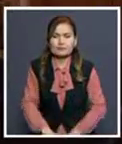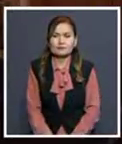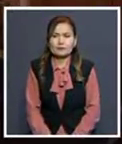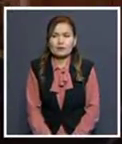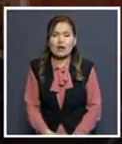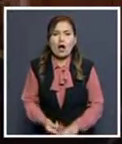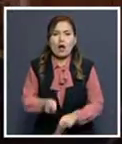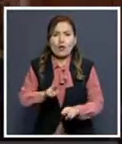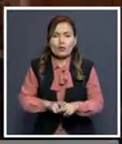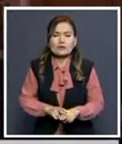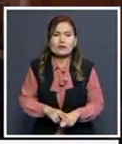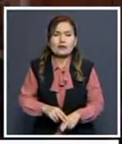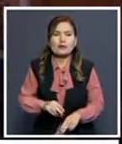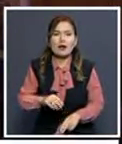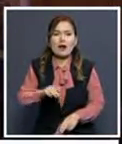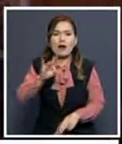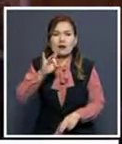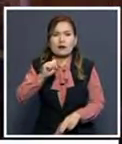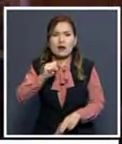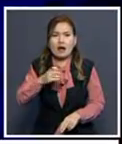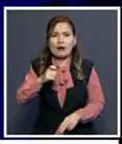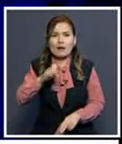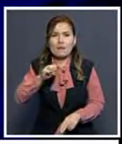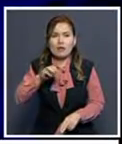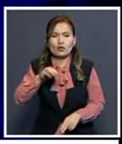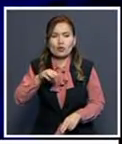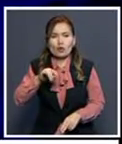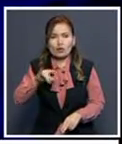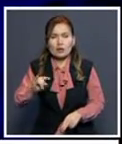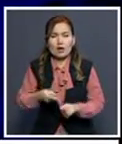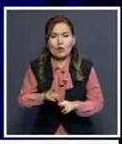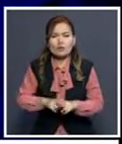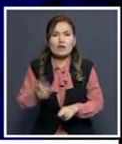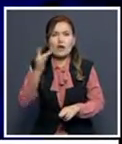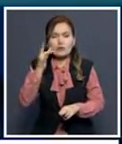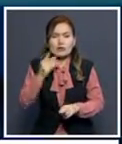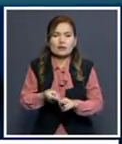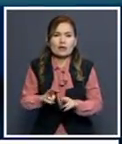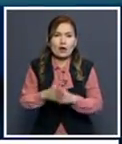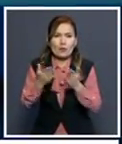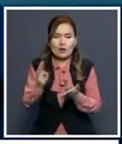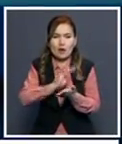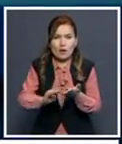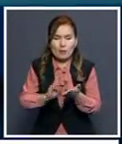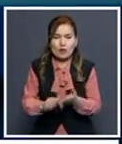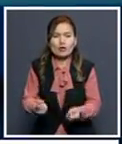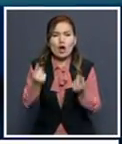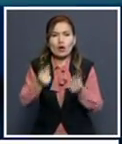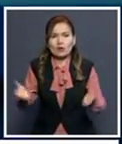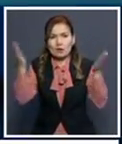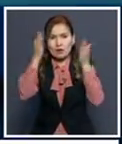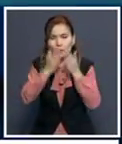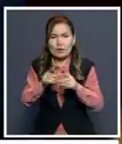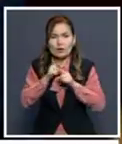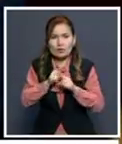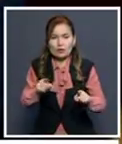Өралтайдан түлеген ақын Сұраған Рахметұлын білмейтін қазақ кемдеген. Тіл тағдыры, діл тағдыры, дін тағдырын ұштастырған ұлағатты пікірлерімен